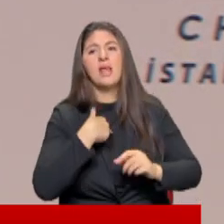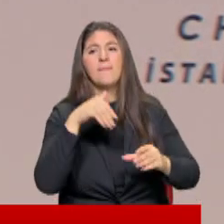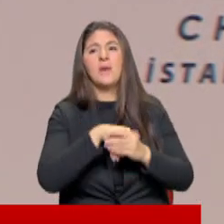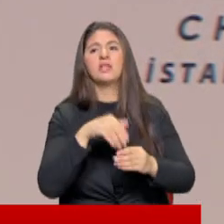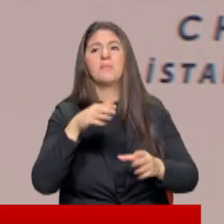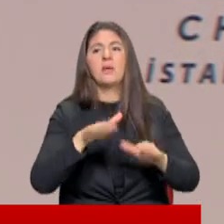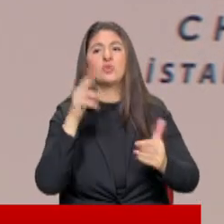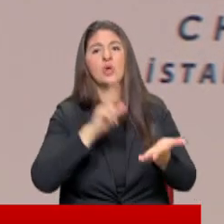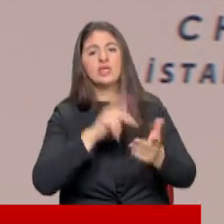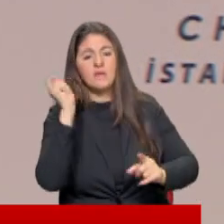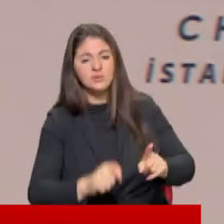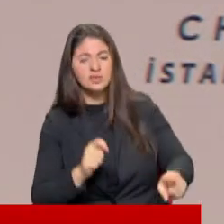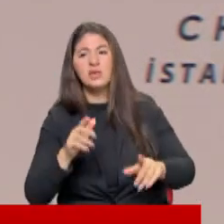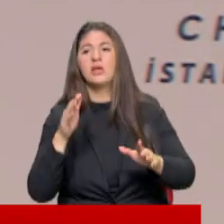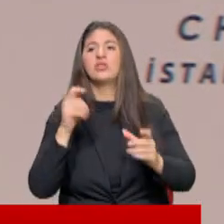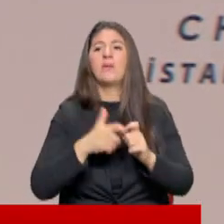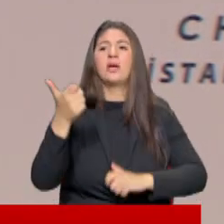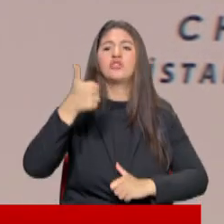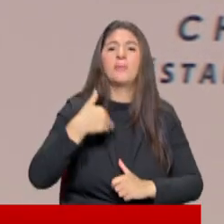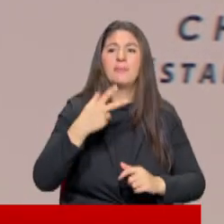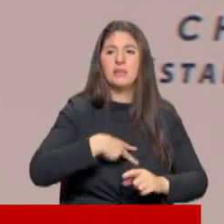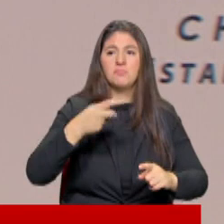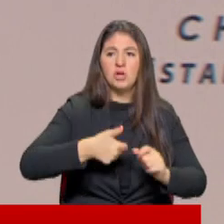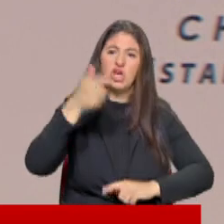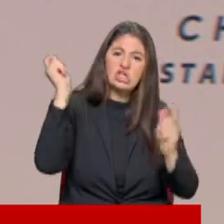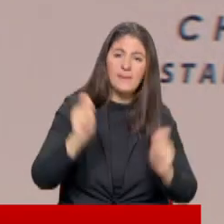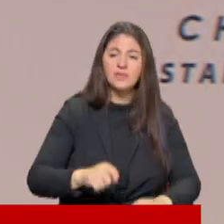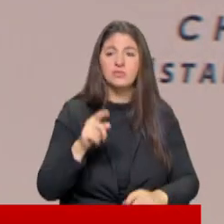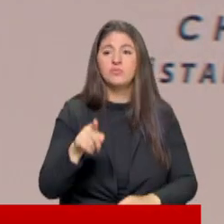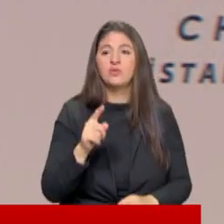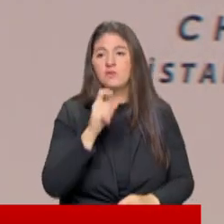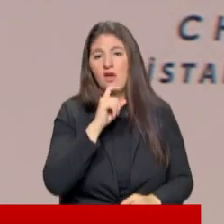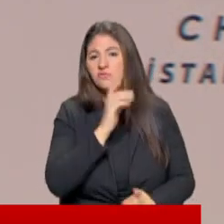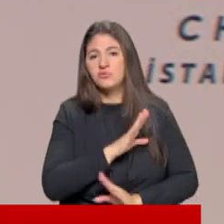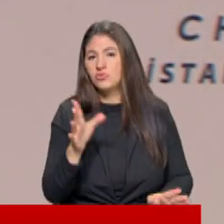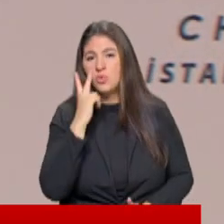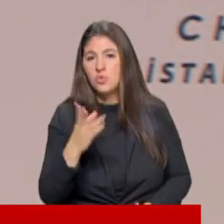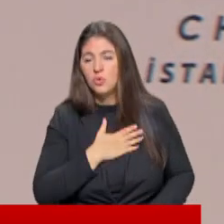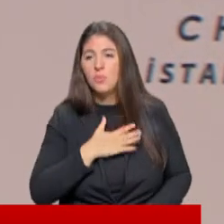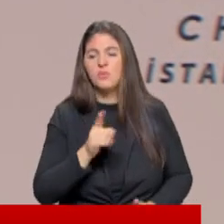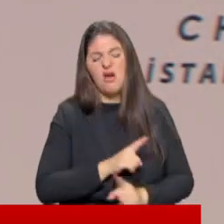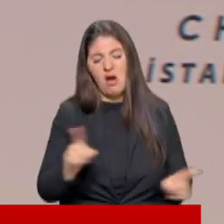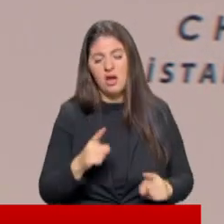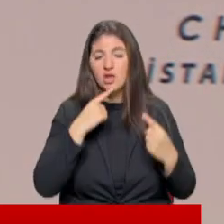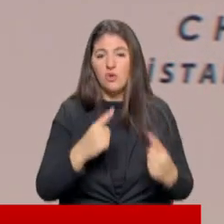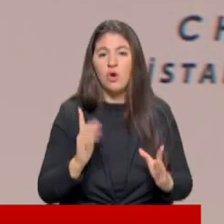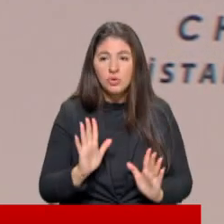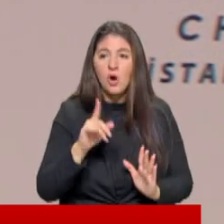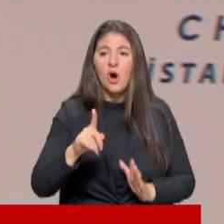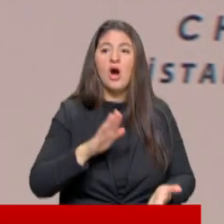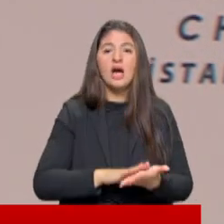parti meclis üyesi yapsın. Genel başkanımız beni belediye başkanı yapsın. Bunu yanlış buluyorum, bunu reddediyorum.